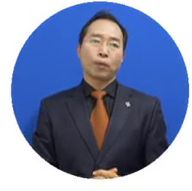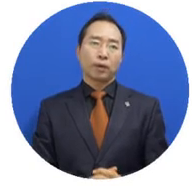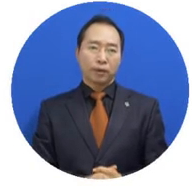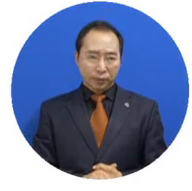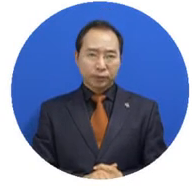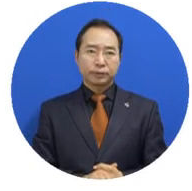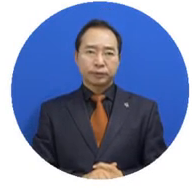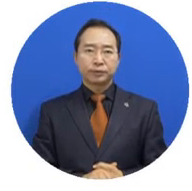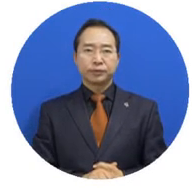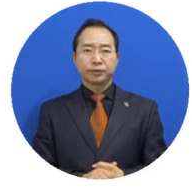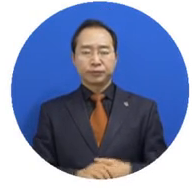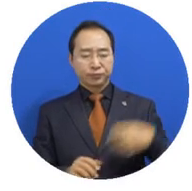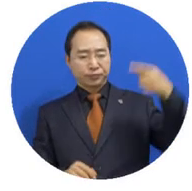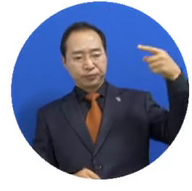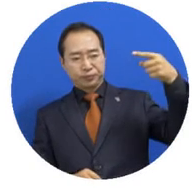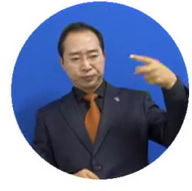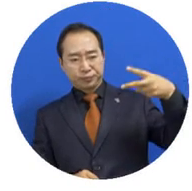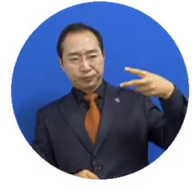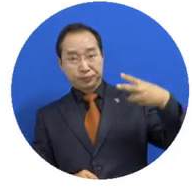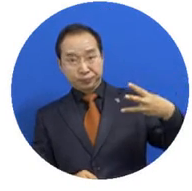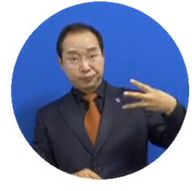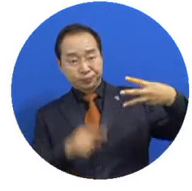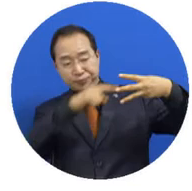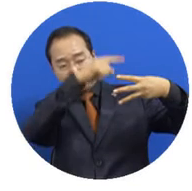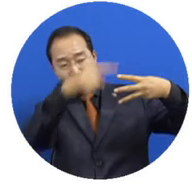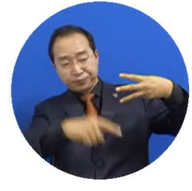이 세 개를 이렇게